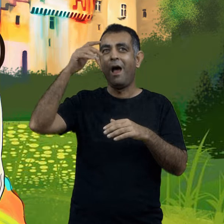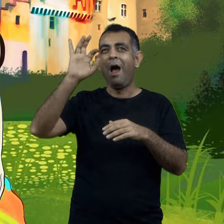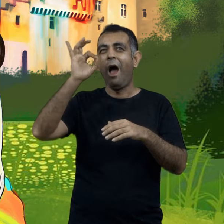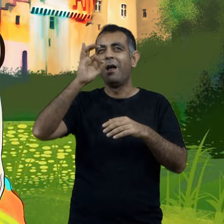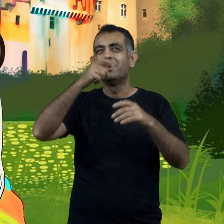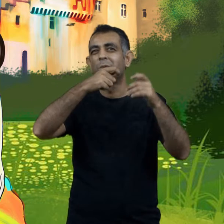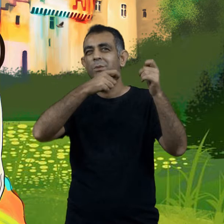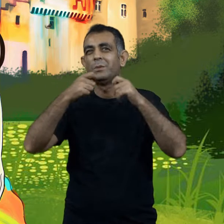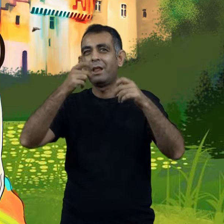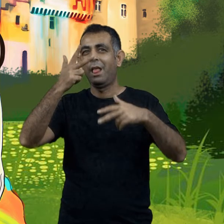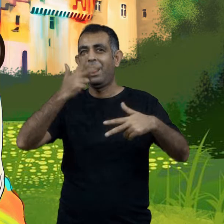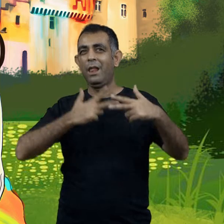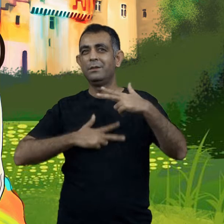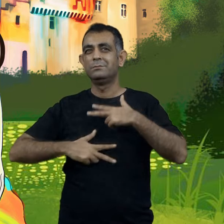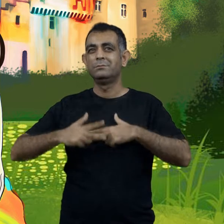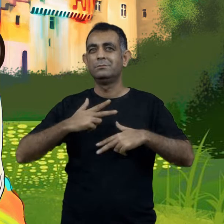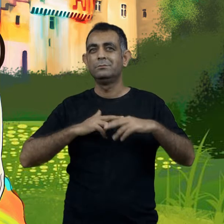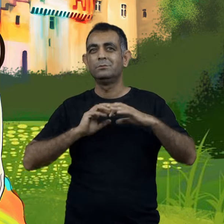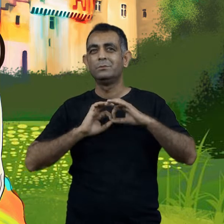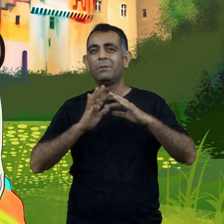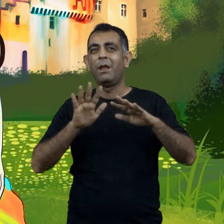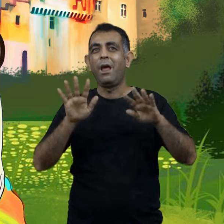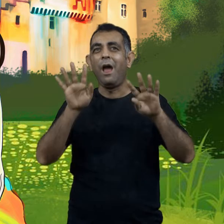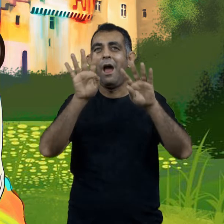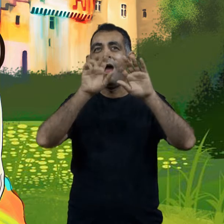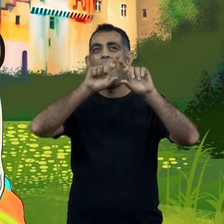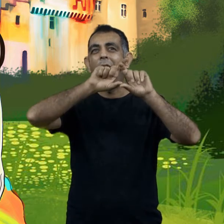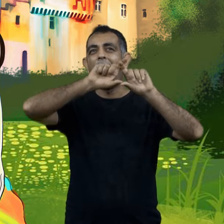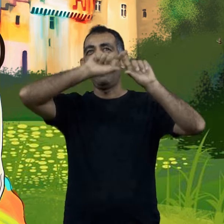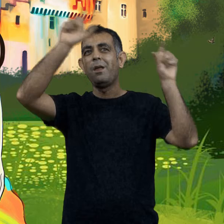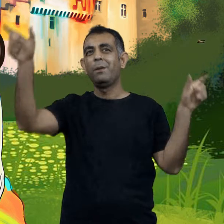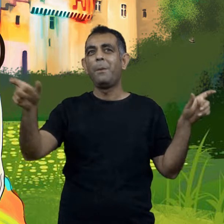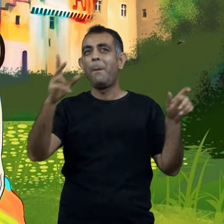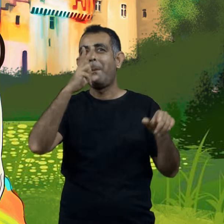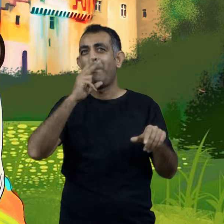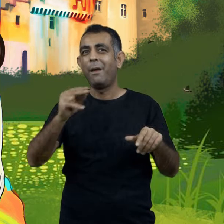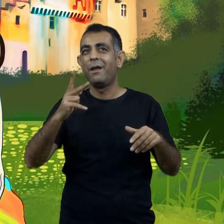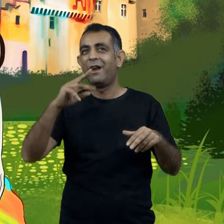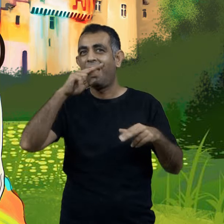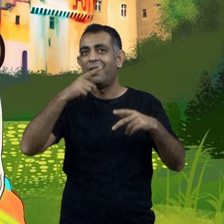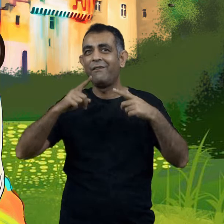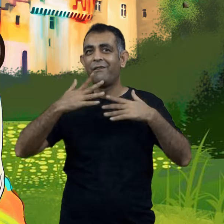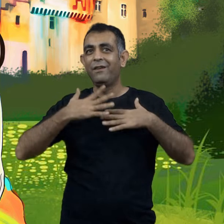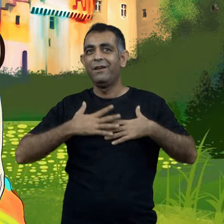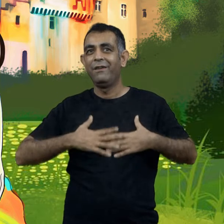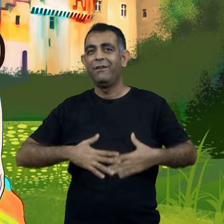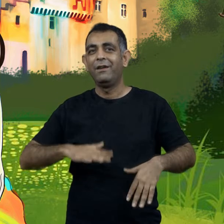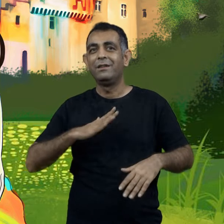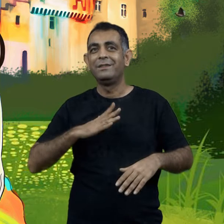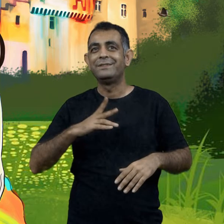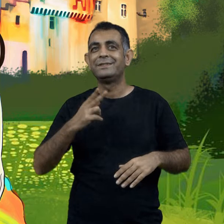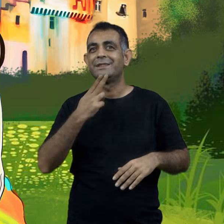altından uçurtma olan rengarenk elbisesi ile adeta gökkuşağına benzeyen bir kadın vardı.